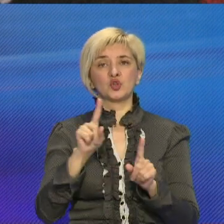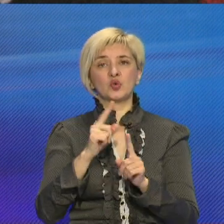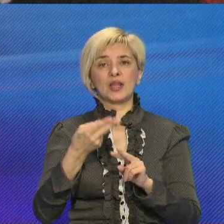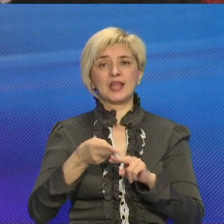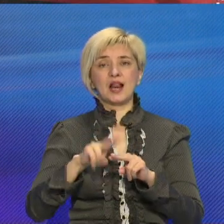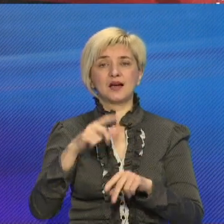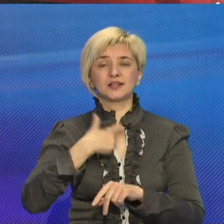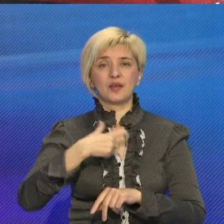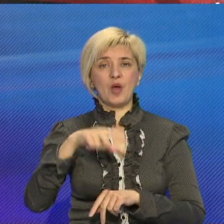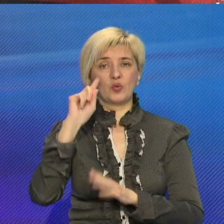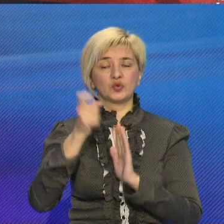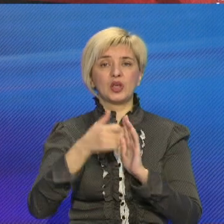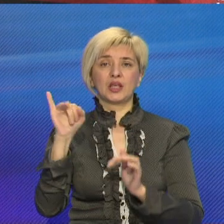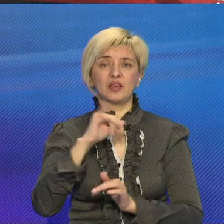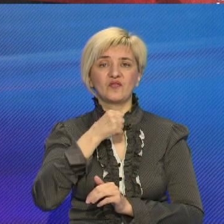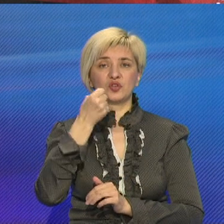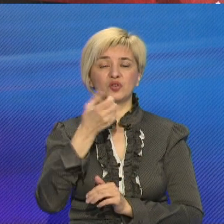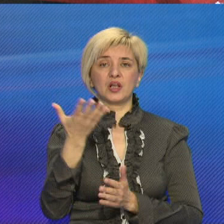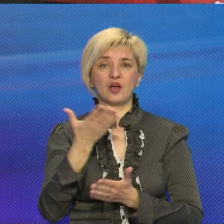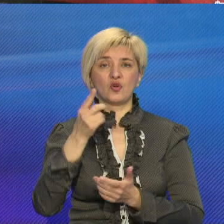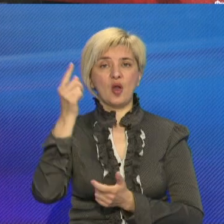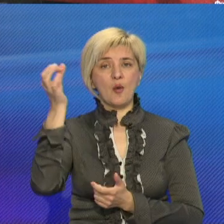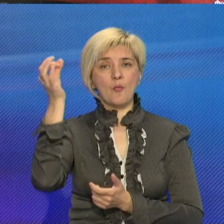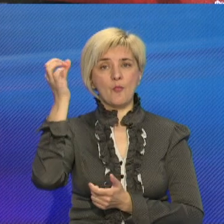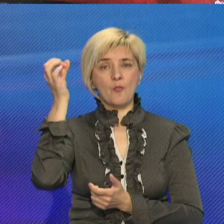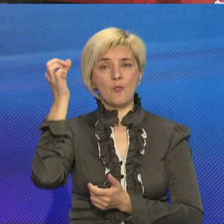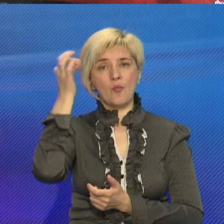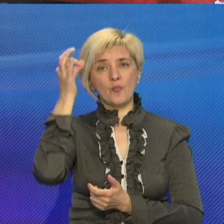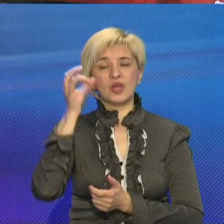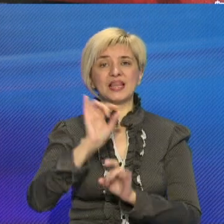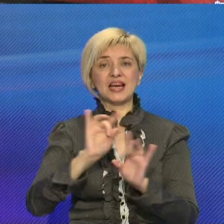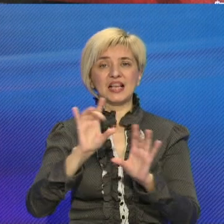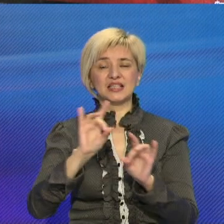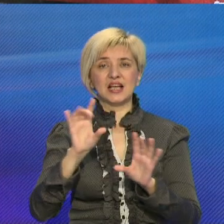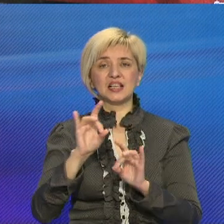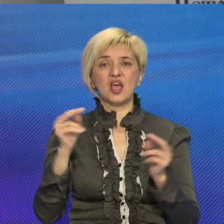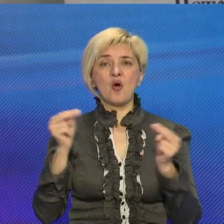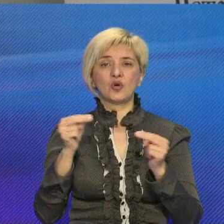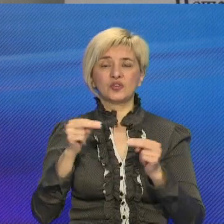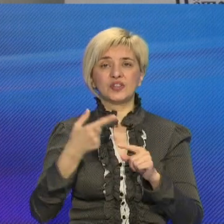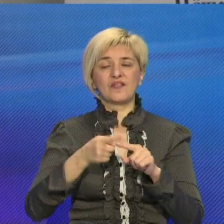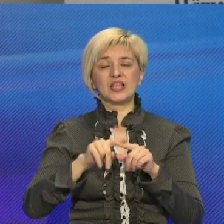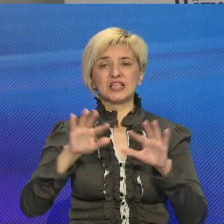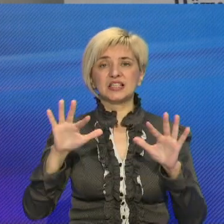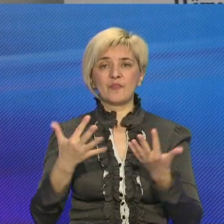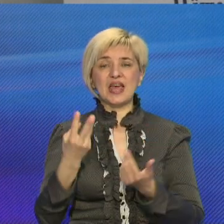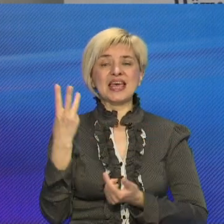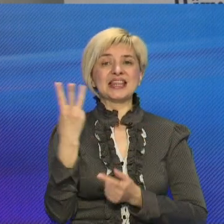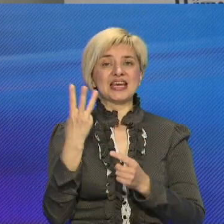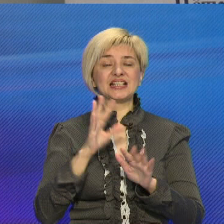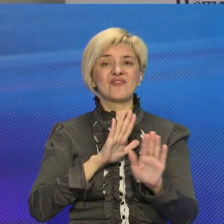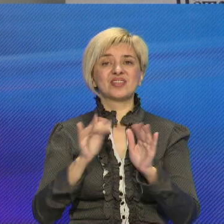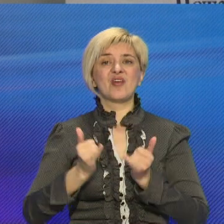узнают. Ну и людям взрослым, которые помнят рассказы очевидцев этих событий. Третья выстава